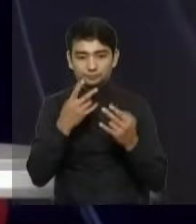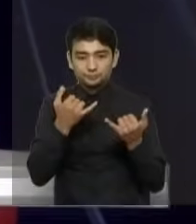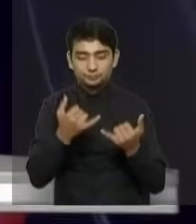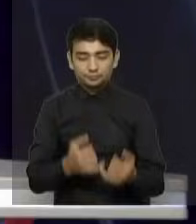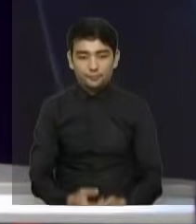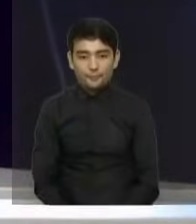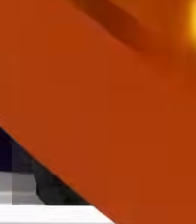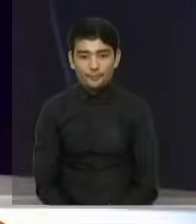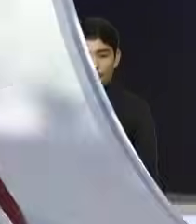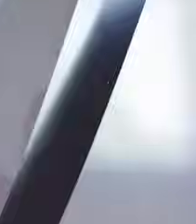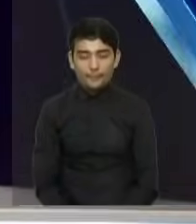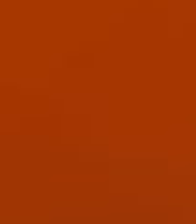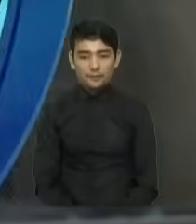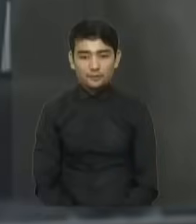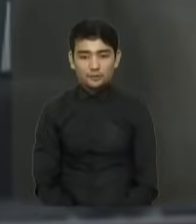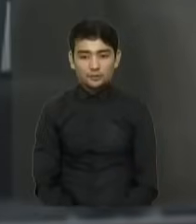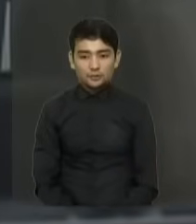сегодня.